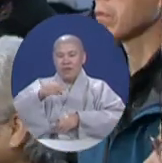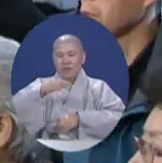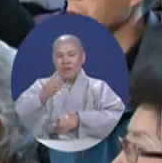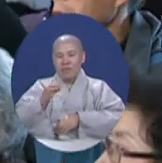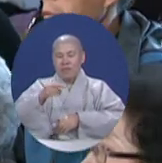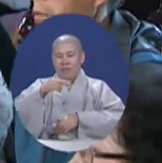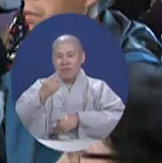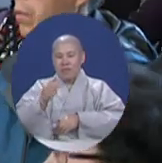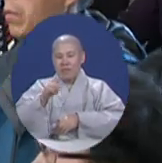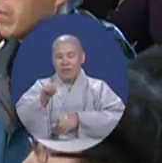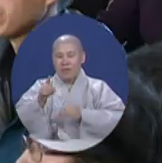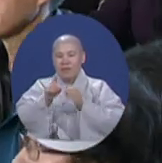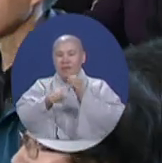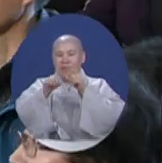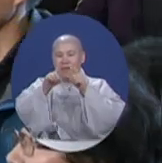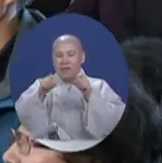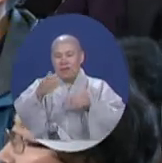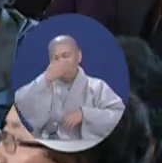아주 젊은 나이에